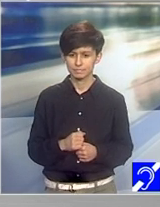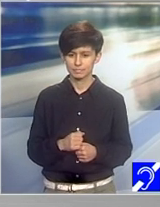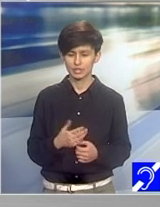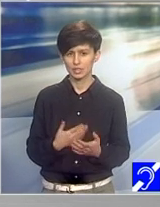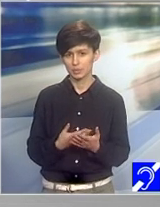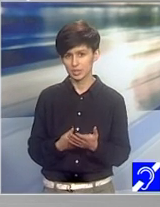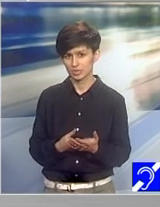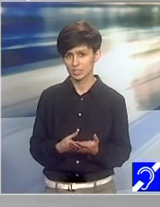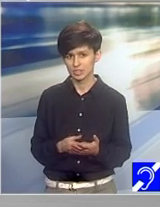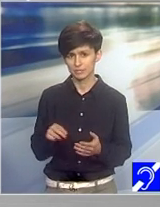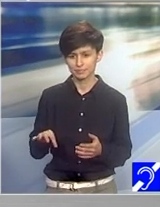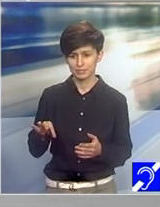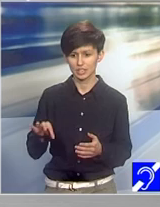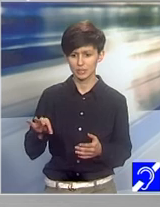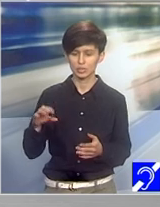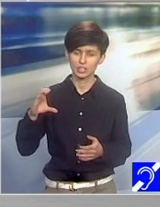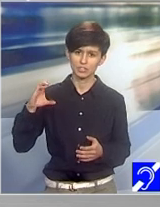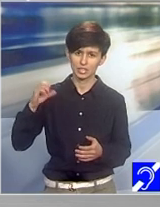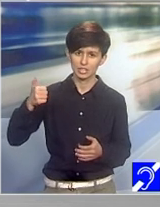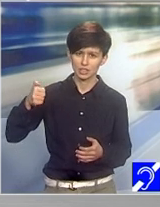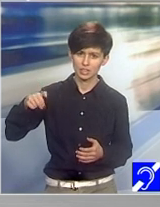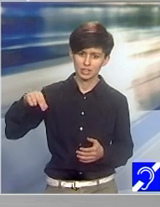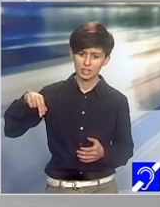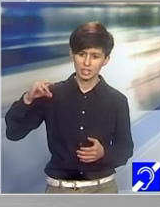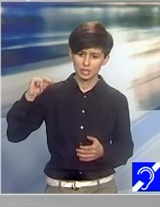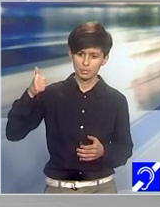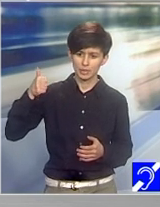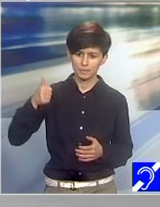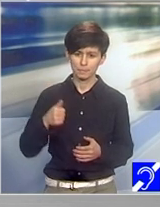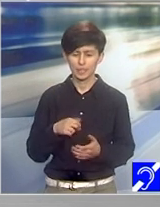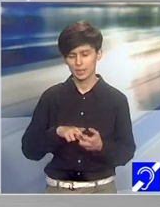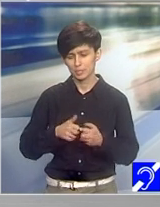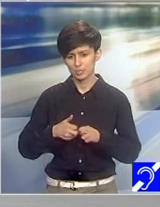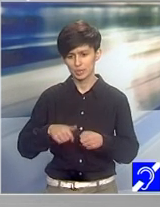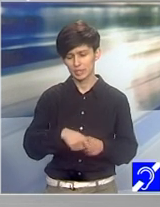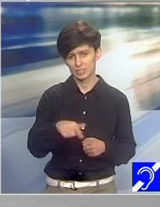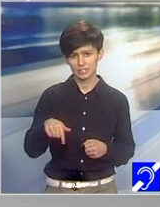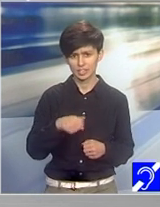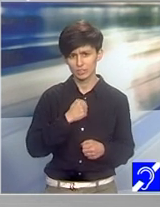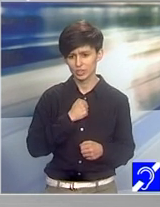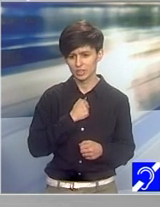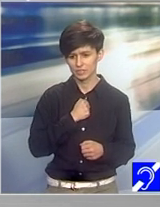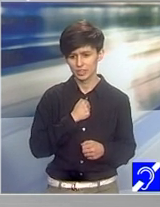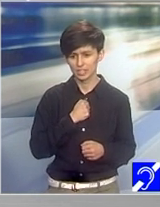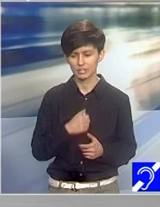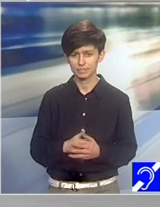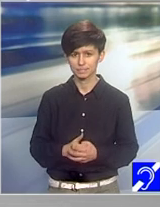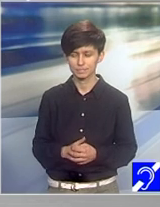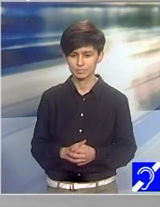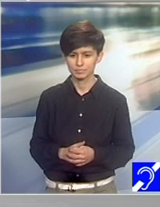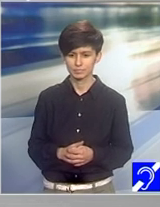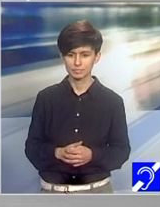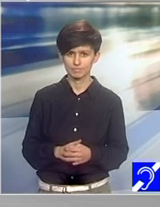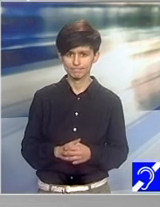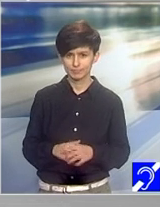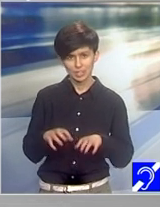cânepă. Da, nu e o mare problemă, să știți. Problema o avem noi în interior, frica și punct. Am